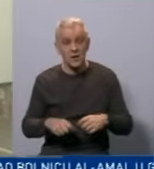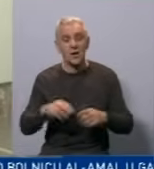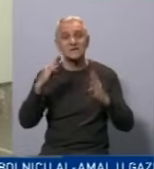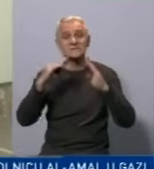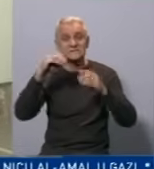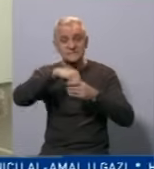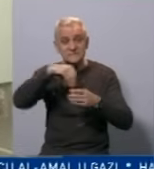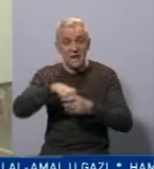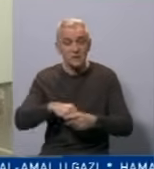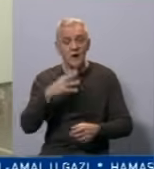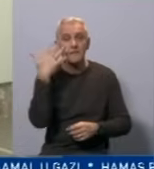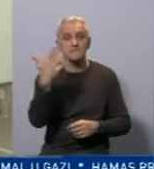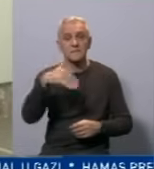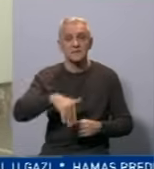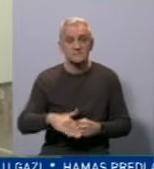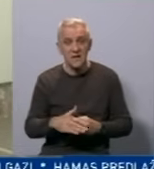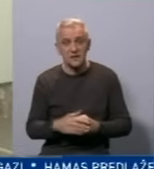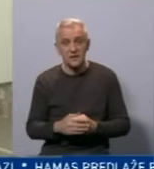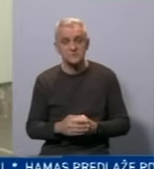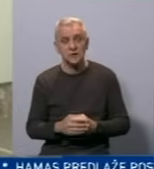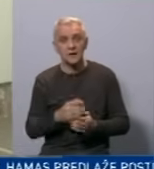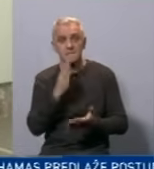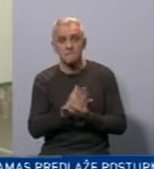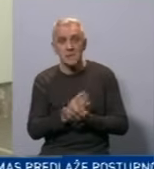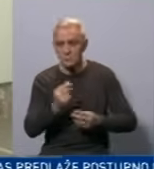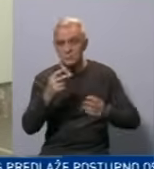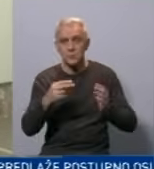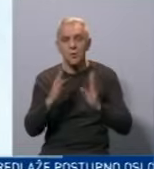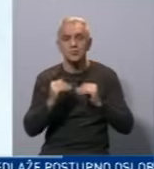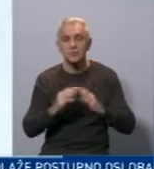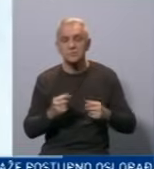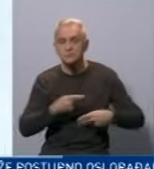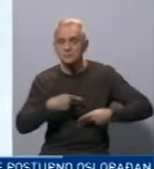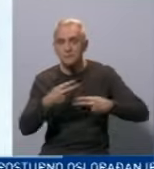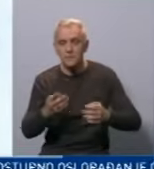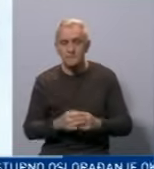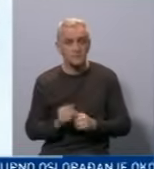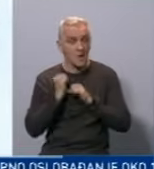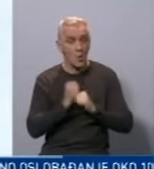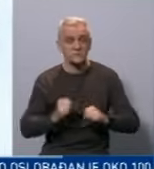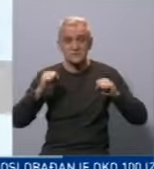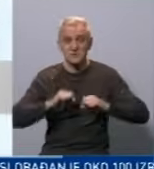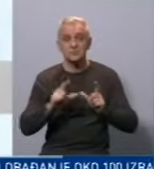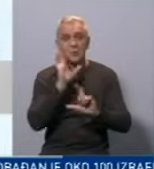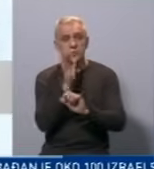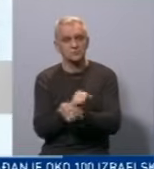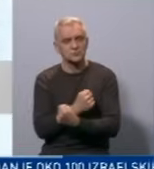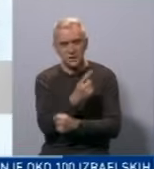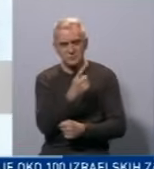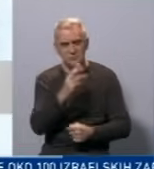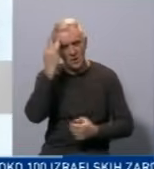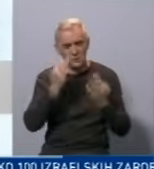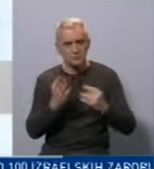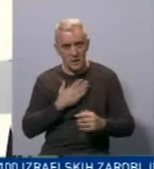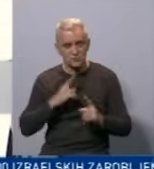je u Sloveniji, a 50 tisuća će biti tih za samoopskrbu domaćinstva. Dok nosioci vlasti u Bosni i Hercegovini računaju hoće li